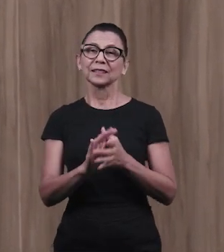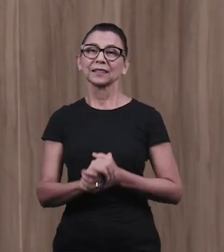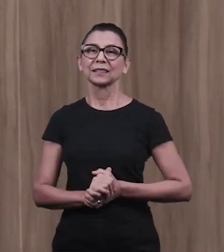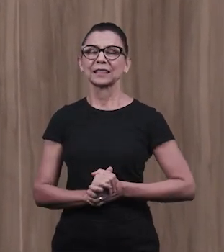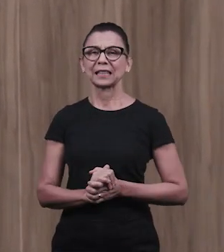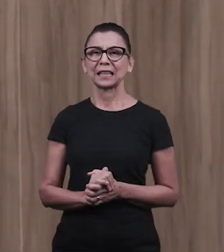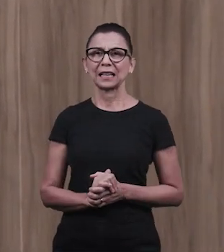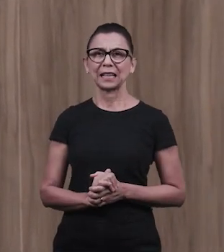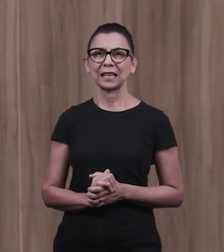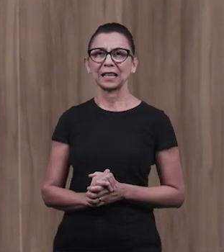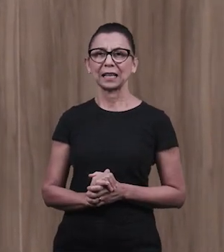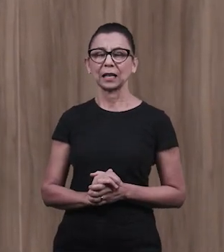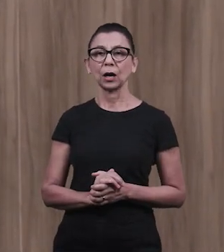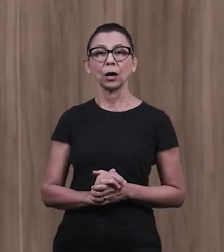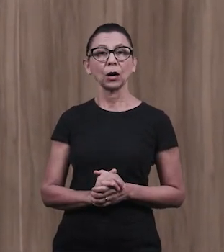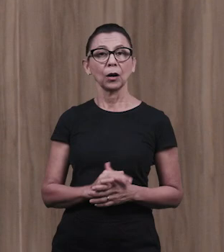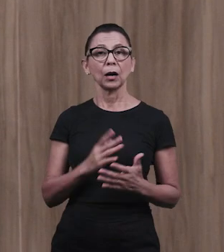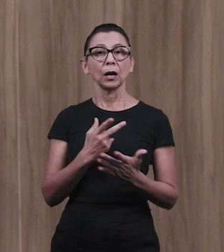на Ютубе.